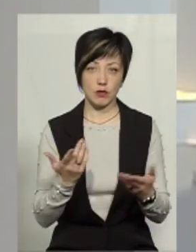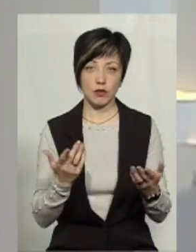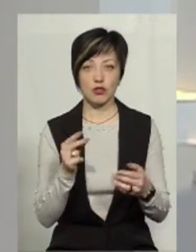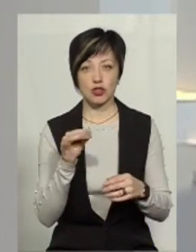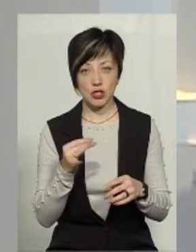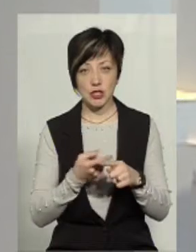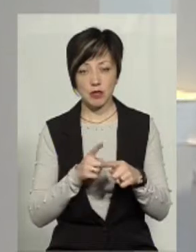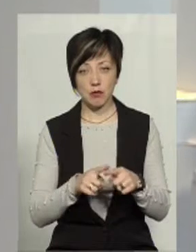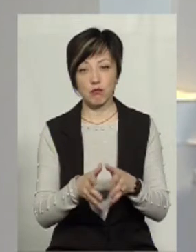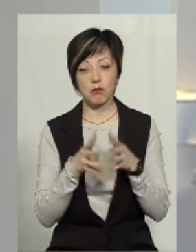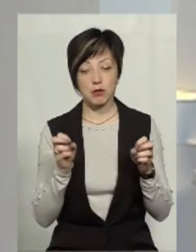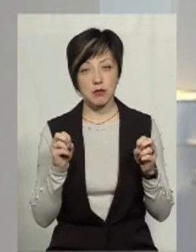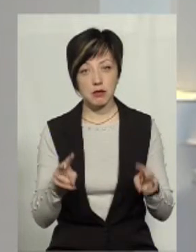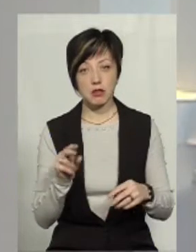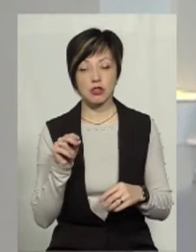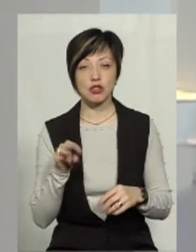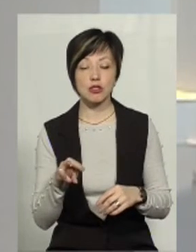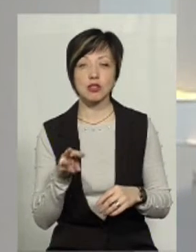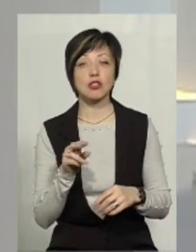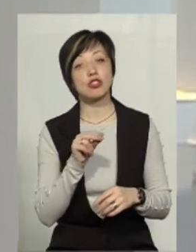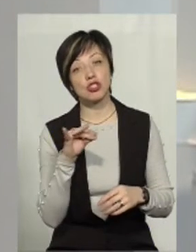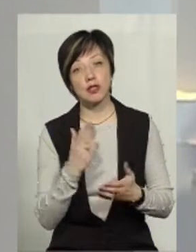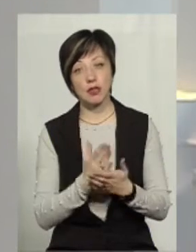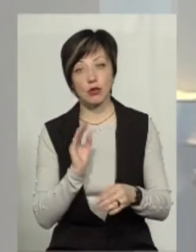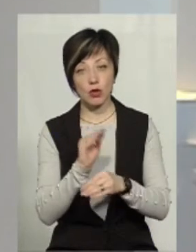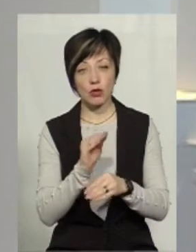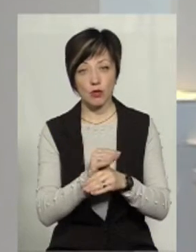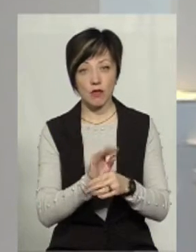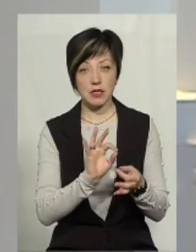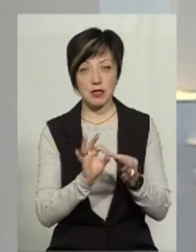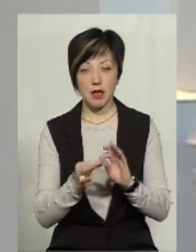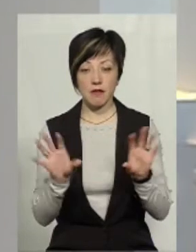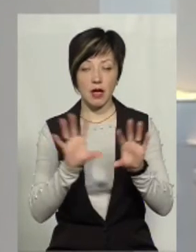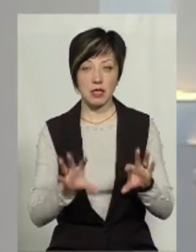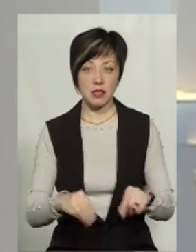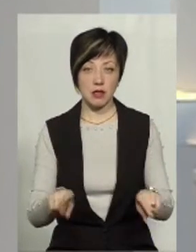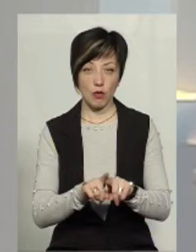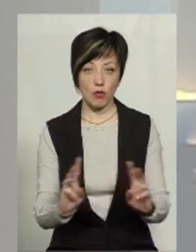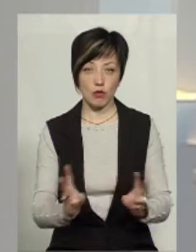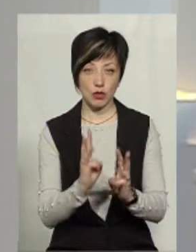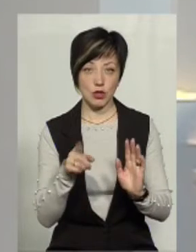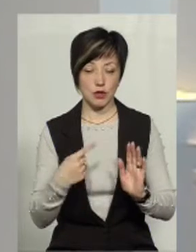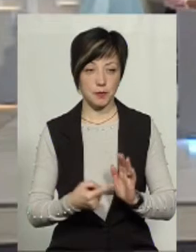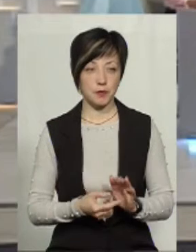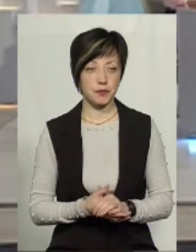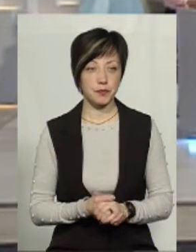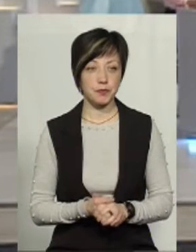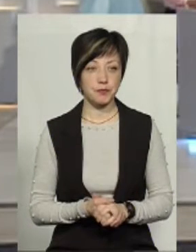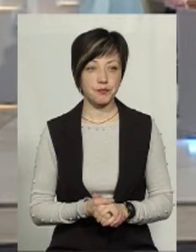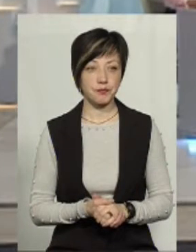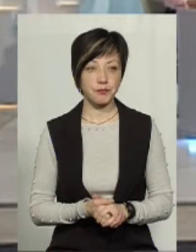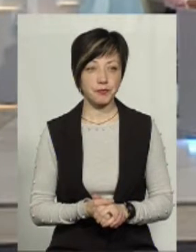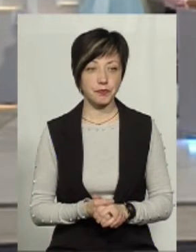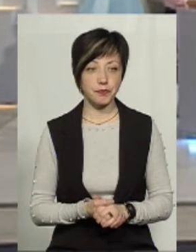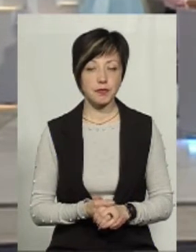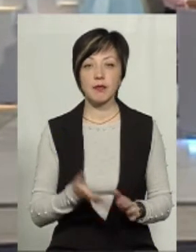якісь, чи становить це більшу небезпеку, і чи є якась додаткова складність у гасінні такої пожежі? Якщо говорити